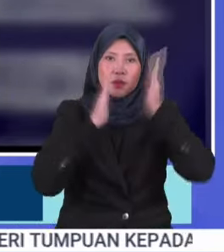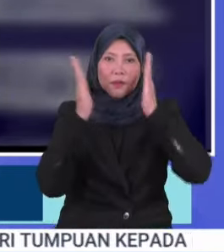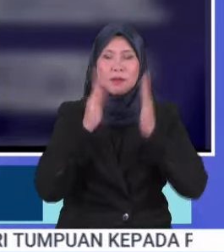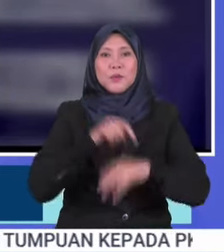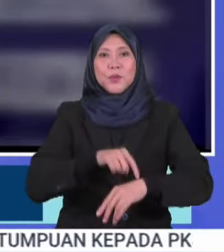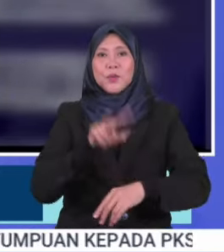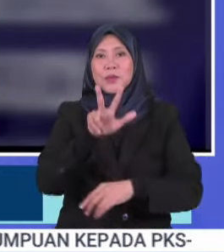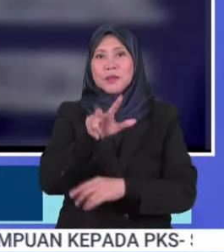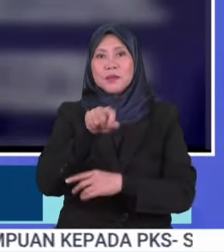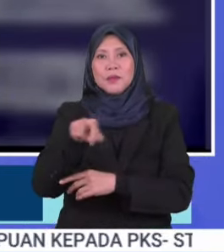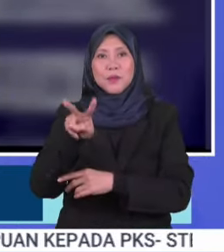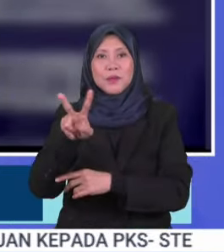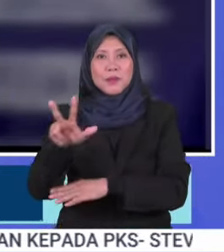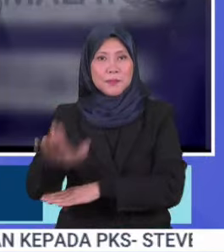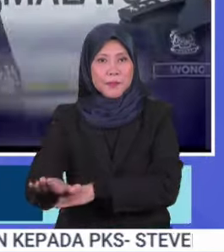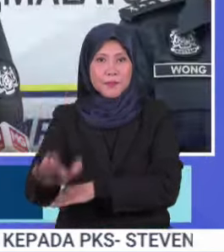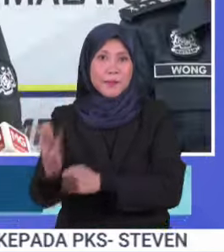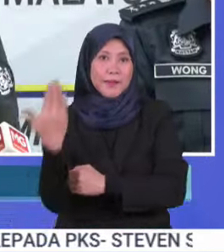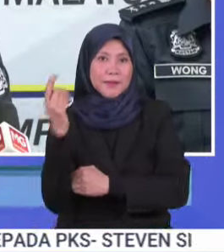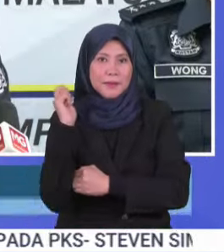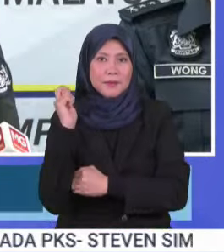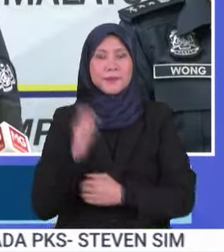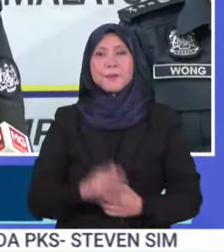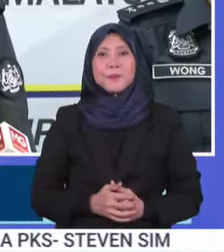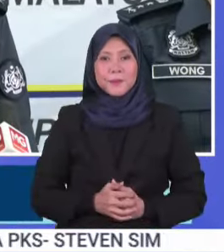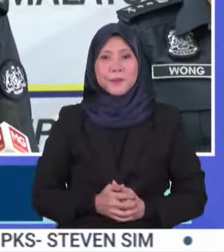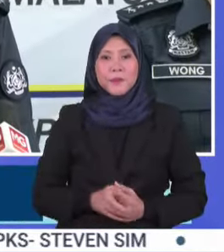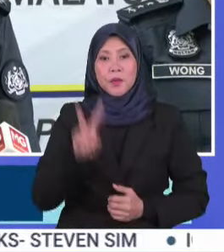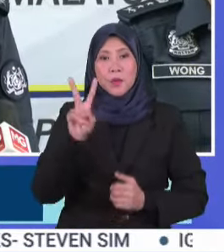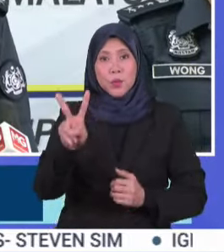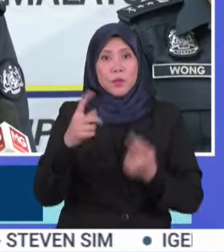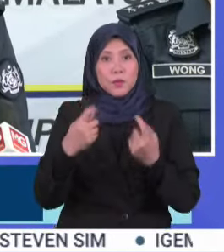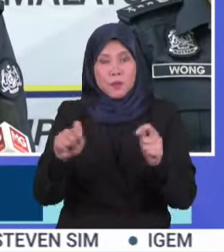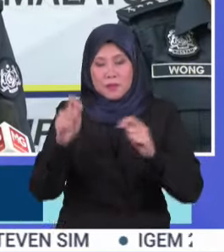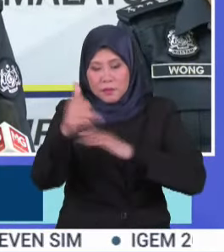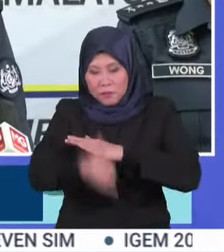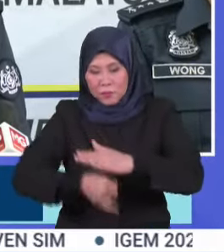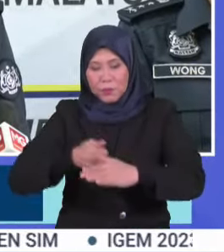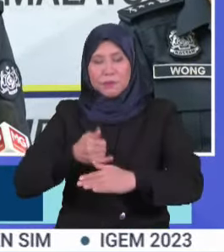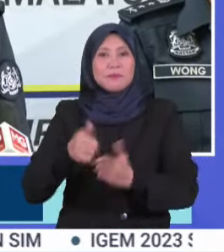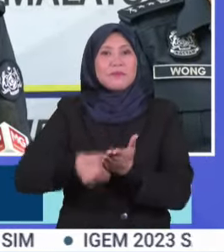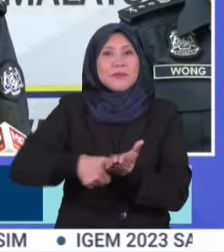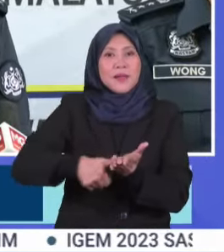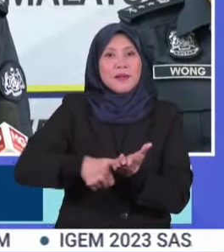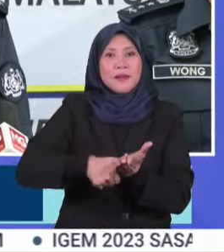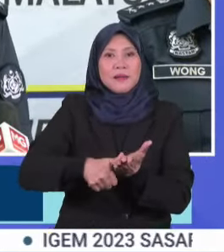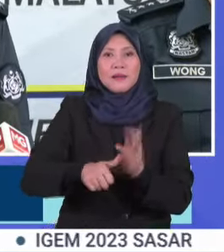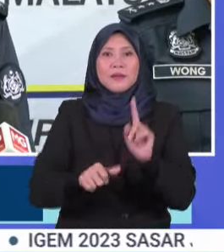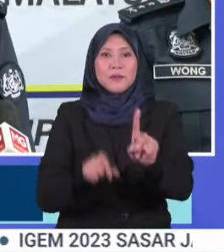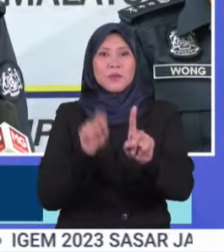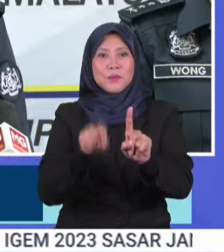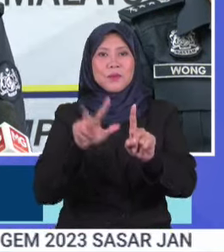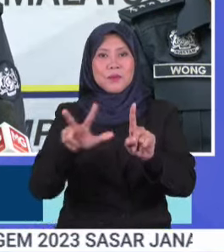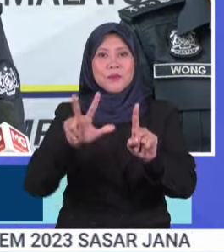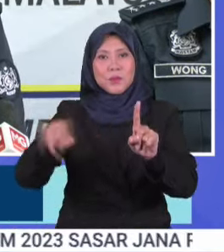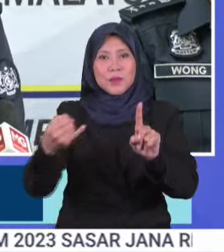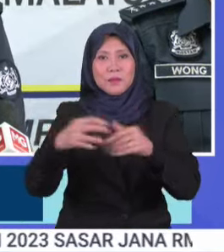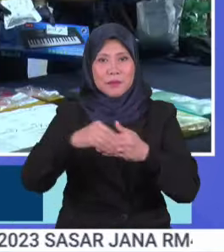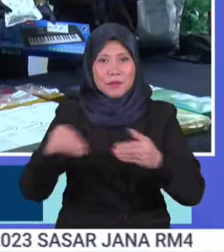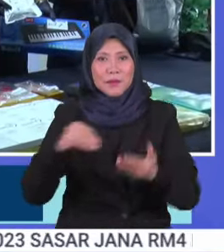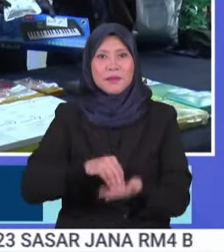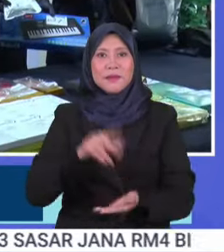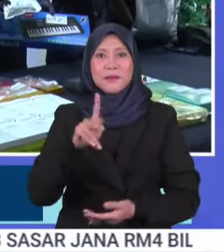3.22 pagi tadi. Dua cubaan selundup hampir 10 kilogram dadah bernilai RM1.3 juta